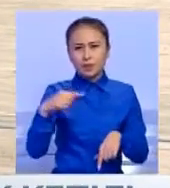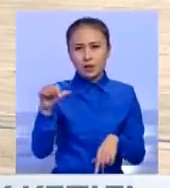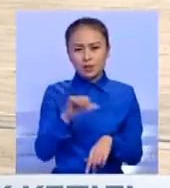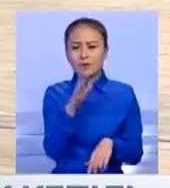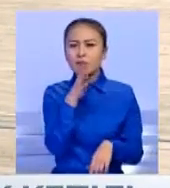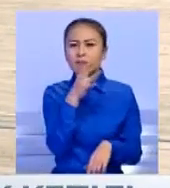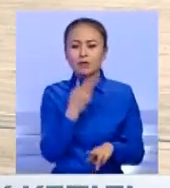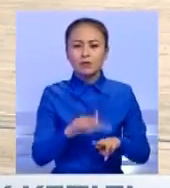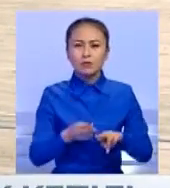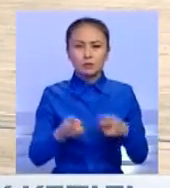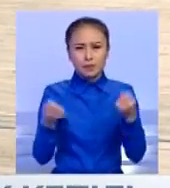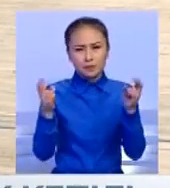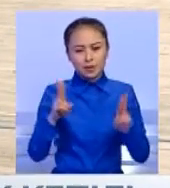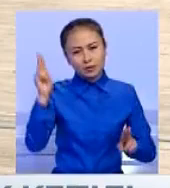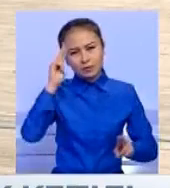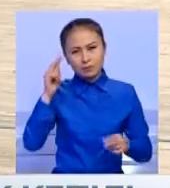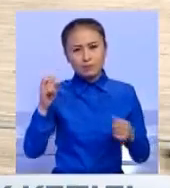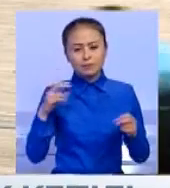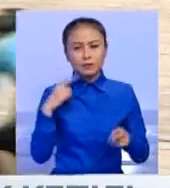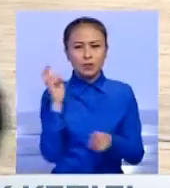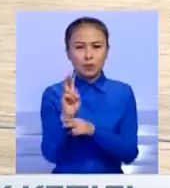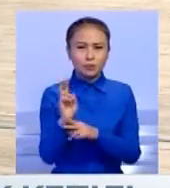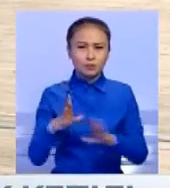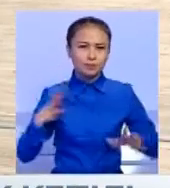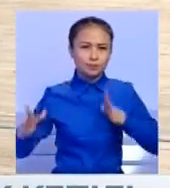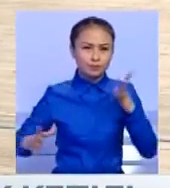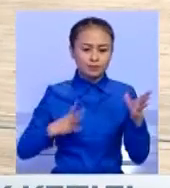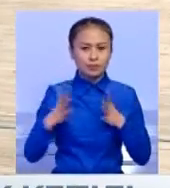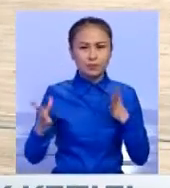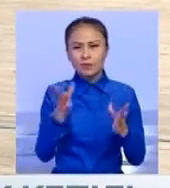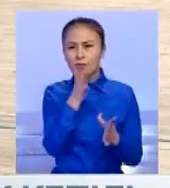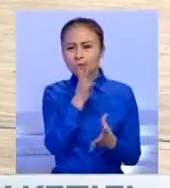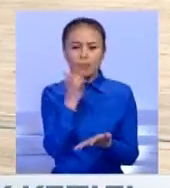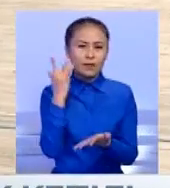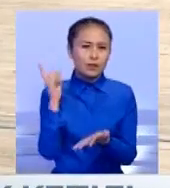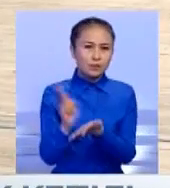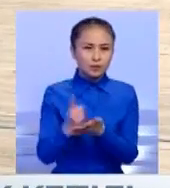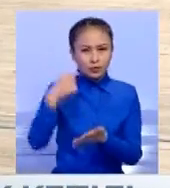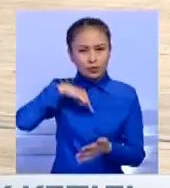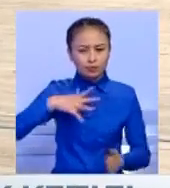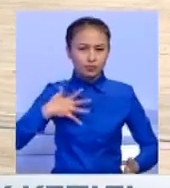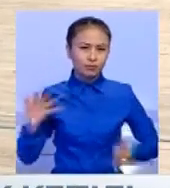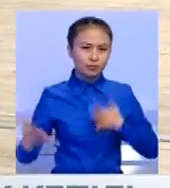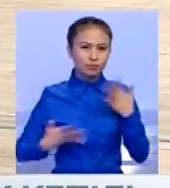осында жаттығуға арнаймын. Күнделікті қарбаластан сытылып шығып, бойыңды